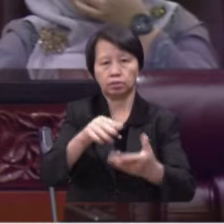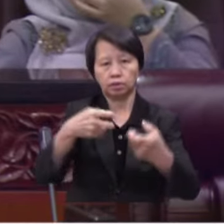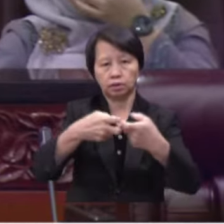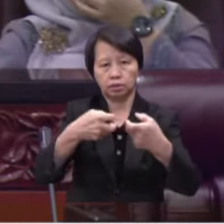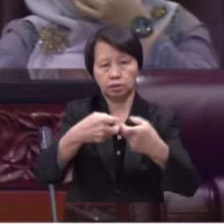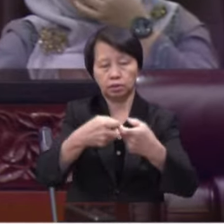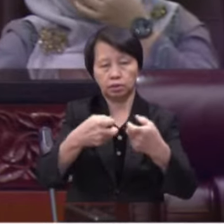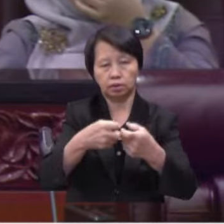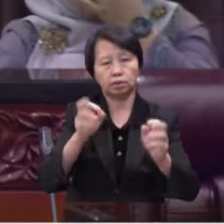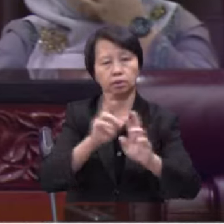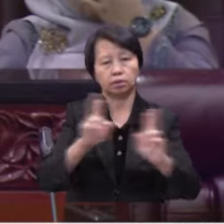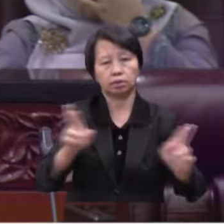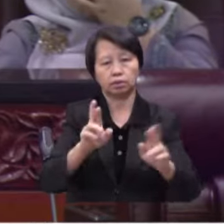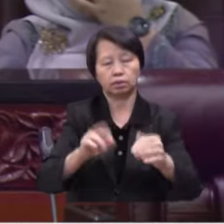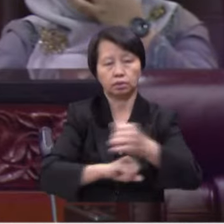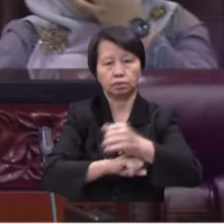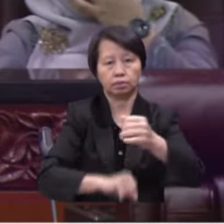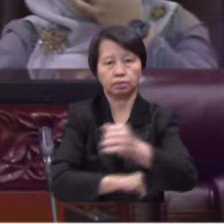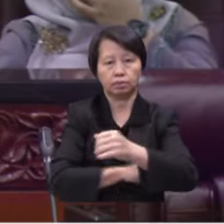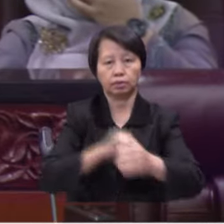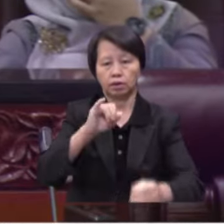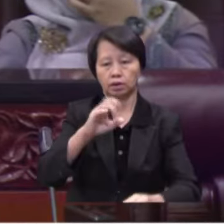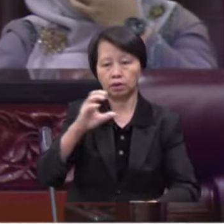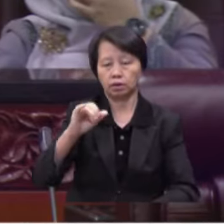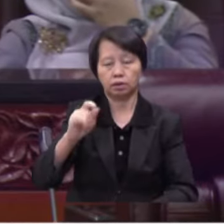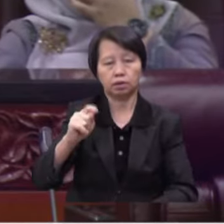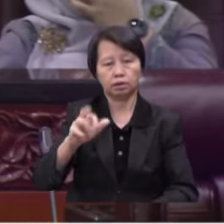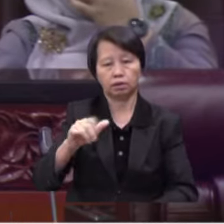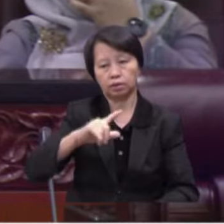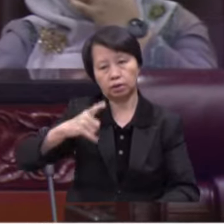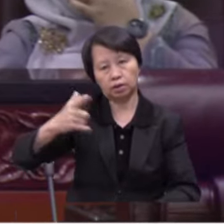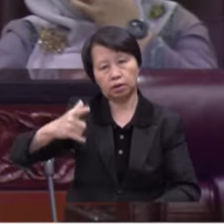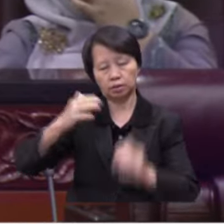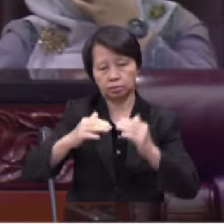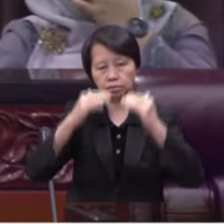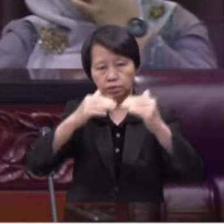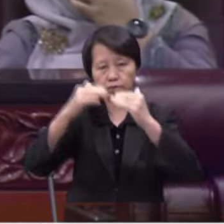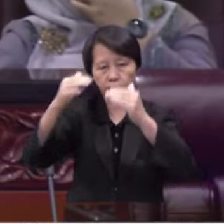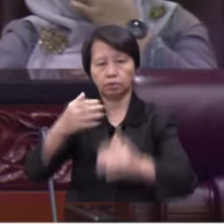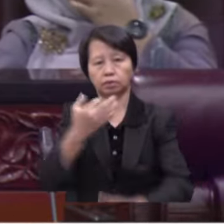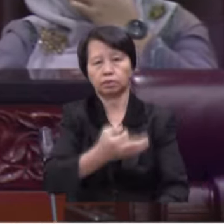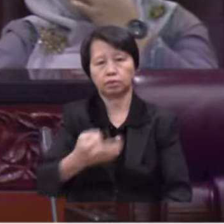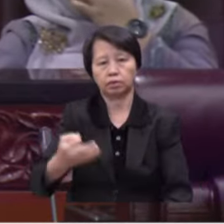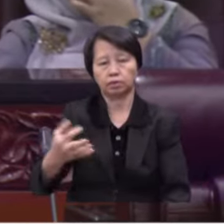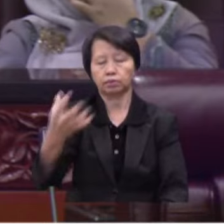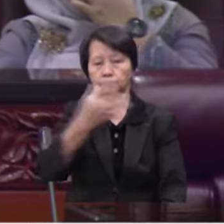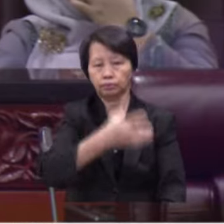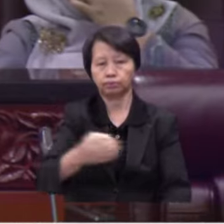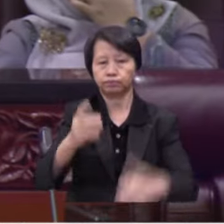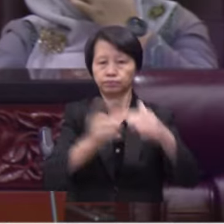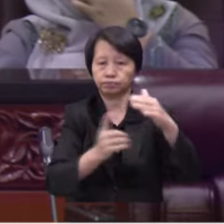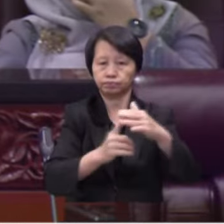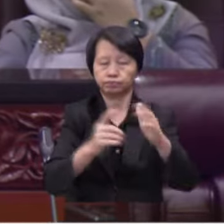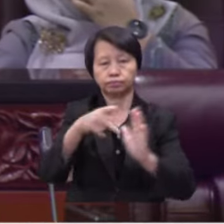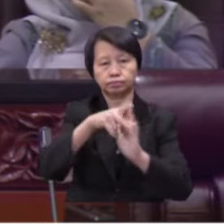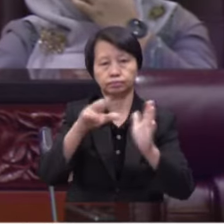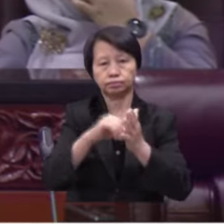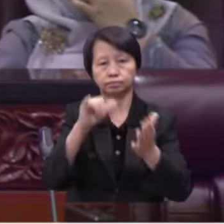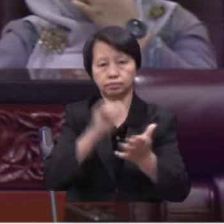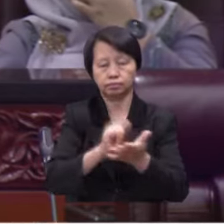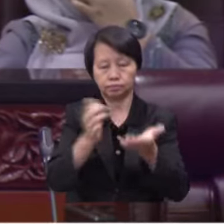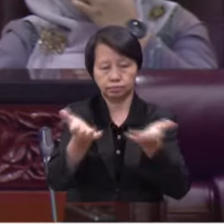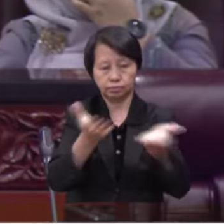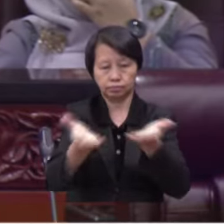electric ketersediaan infrastruktur acity dan lain-lain keperluan naik taraf facility Selain itu dasa dan polisi berkaitan